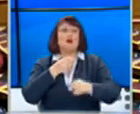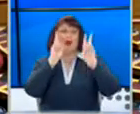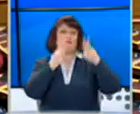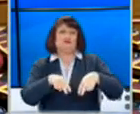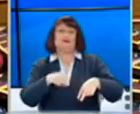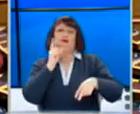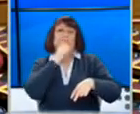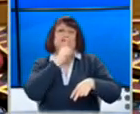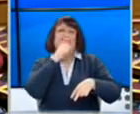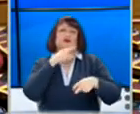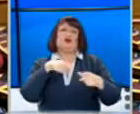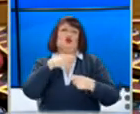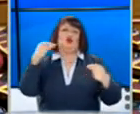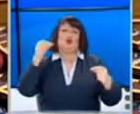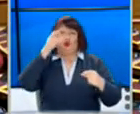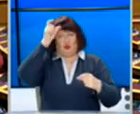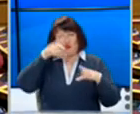ψευδοκράτος?